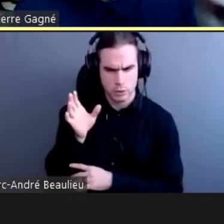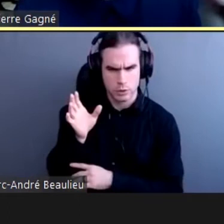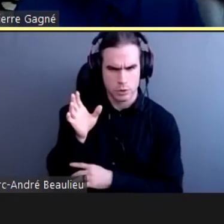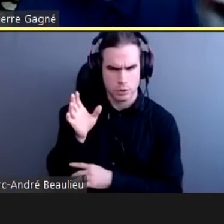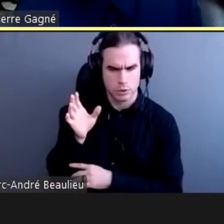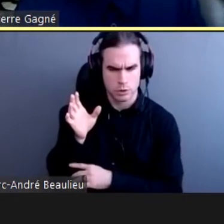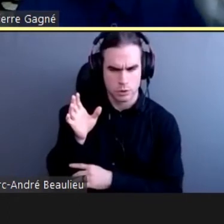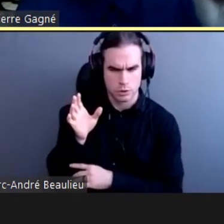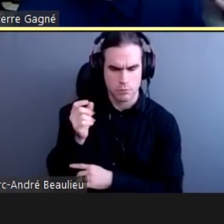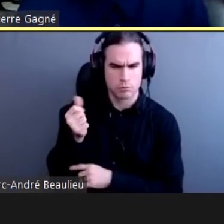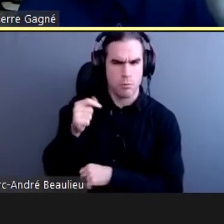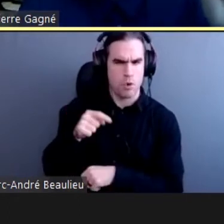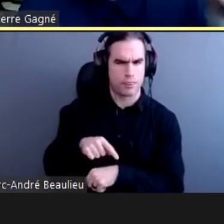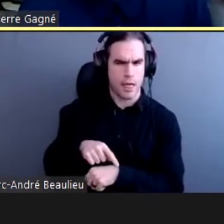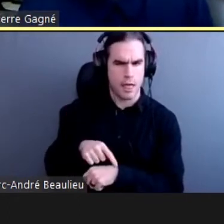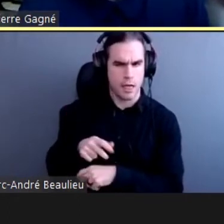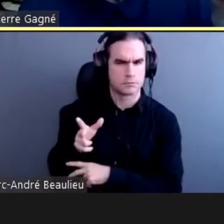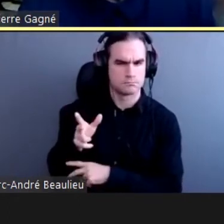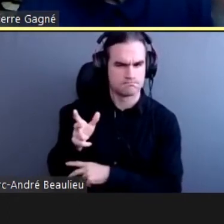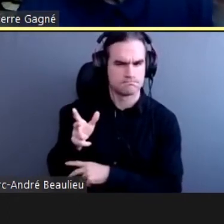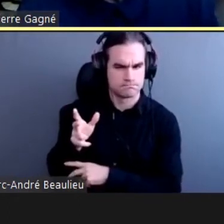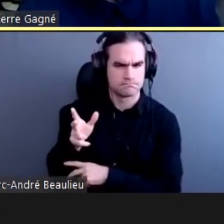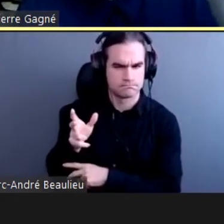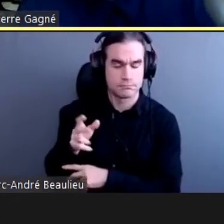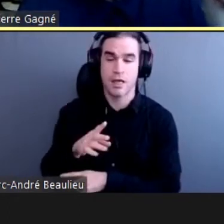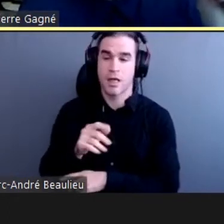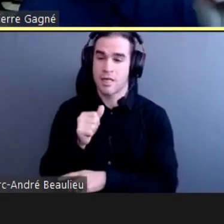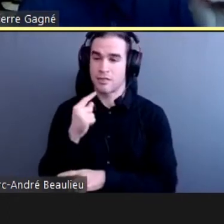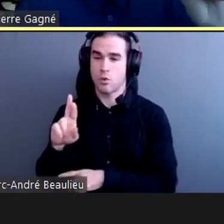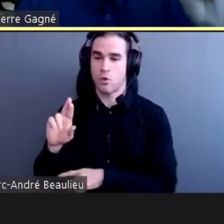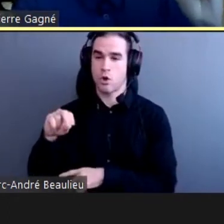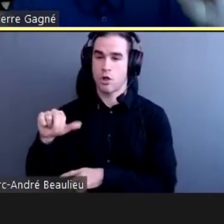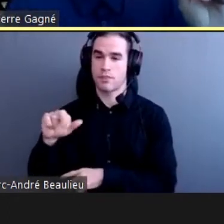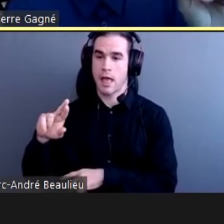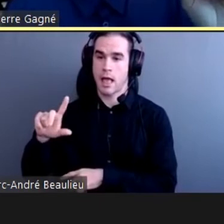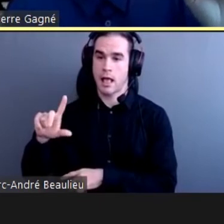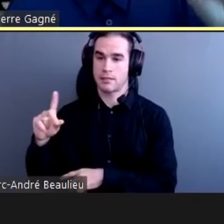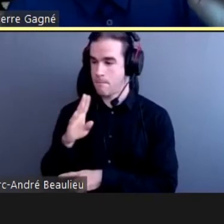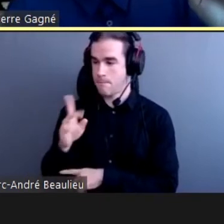d'avoir un petit peu plus de temps pour traiter l'information. Tantôt, Ronald parlait de faire